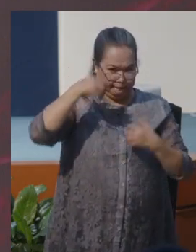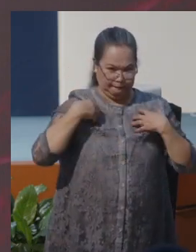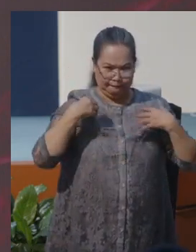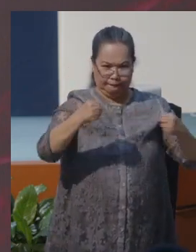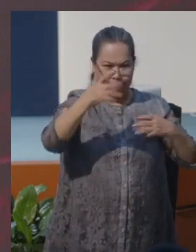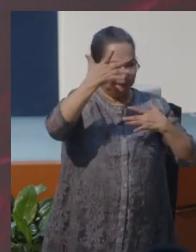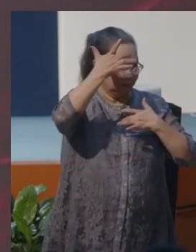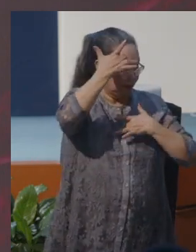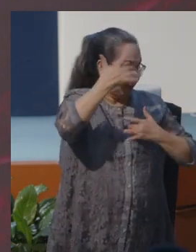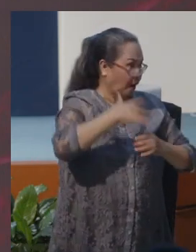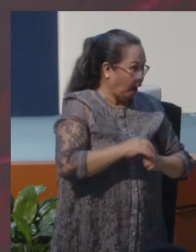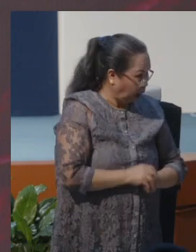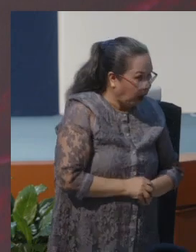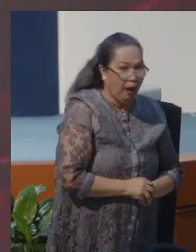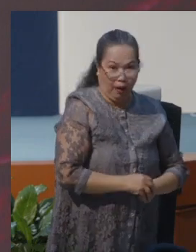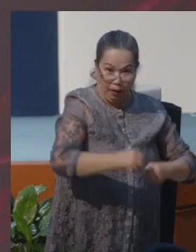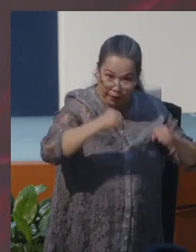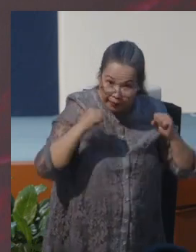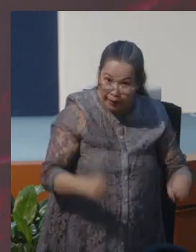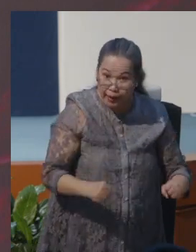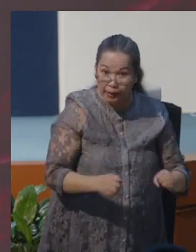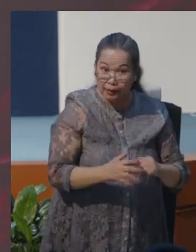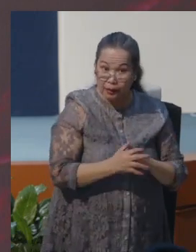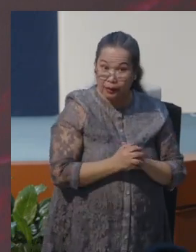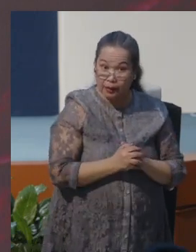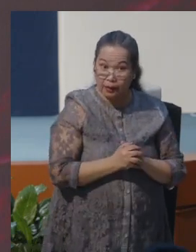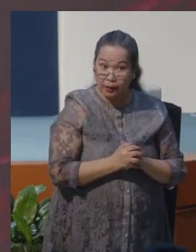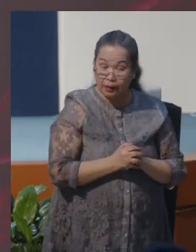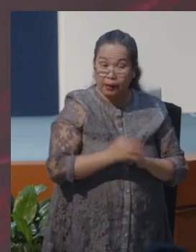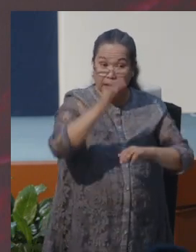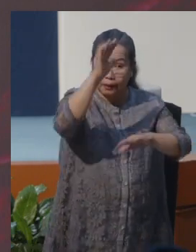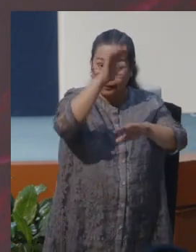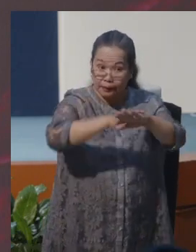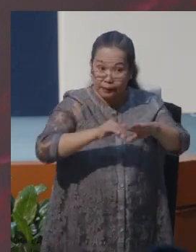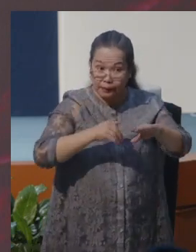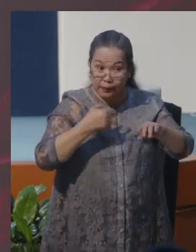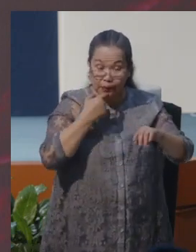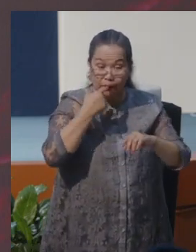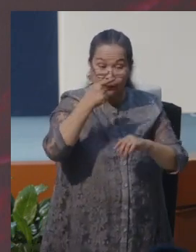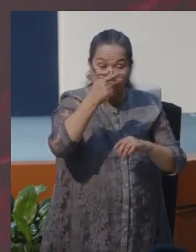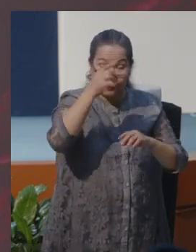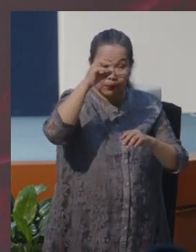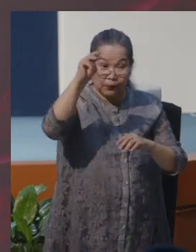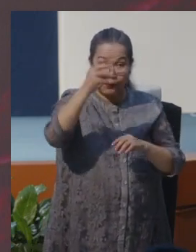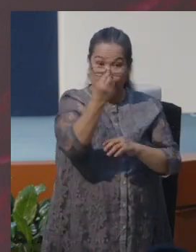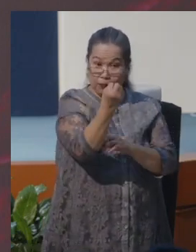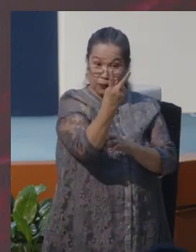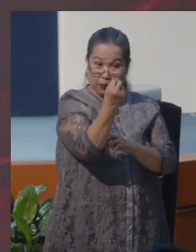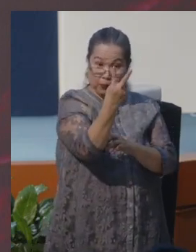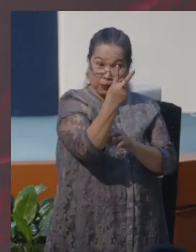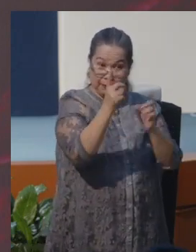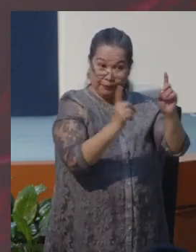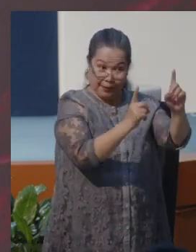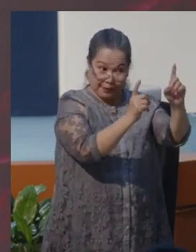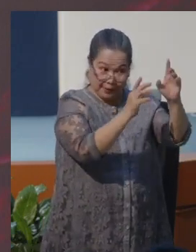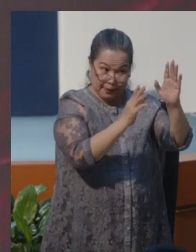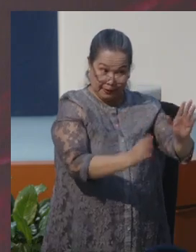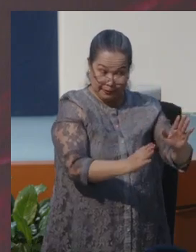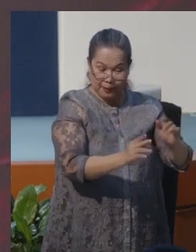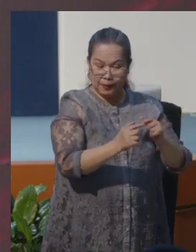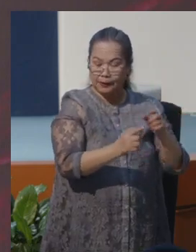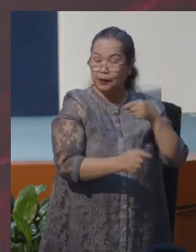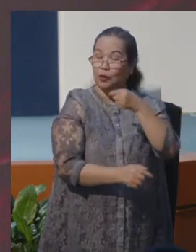mga sakit. Sabi sa Matthew 10:1, "And he called to him his 12 disciples and gave